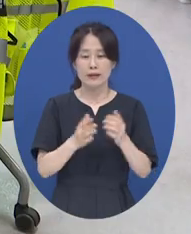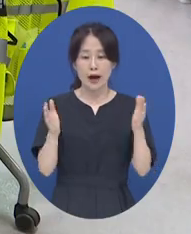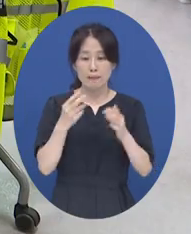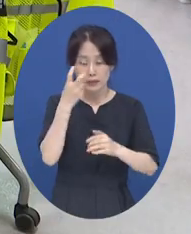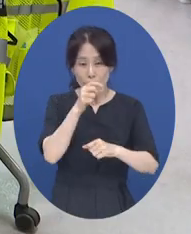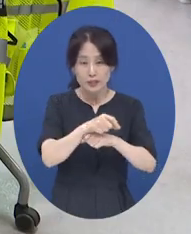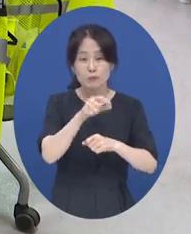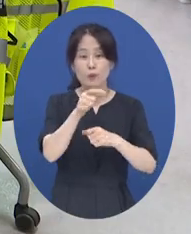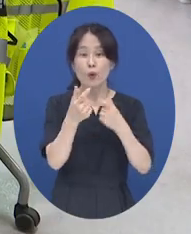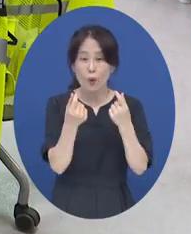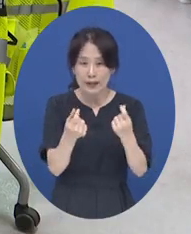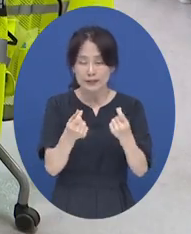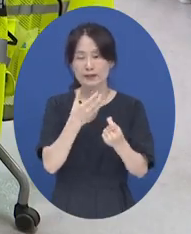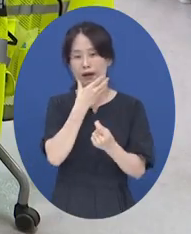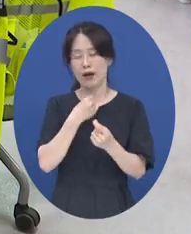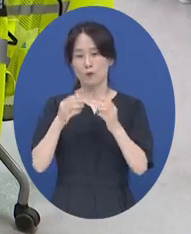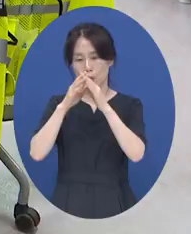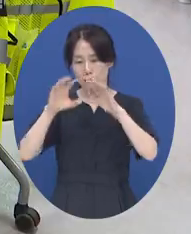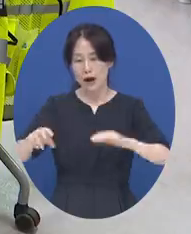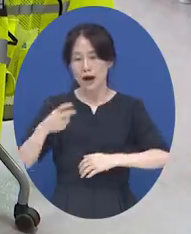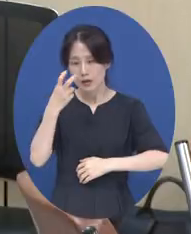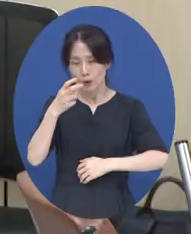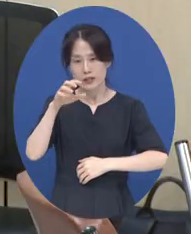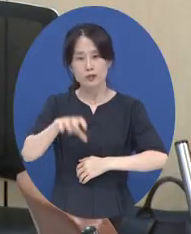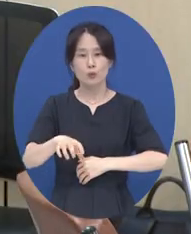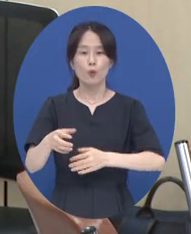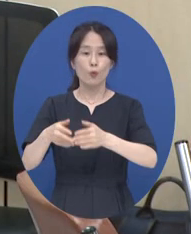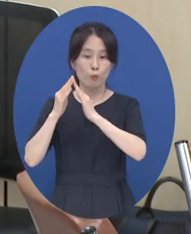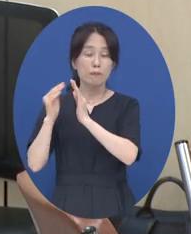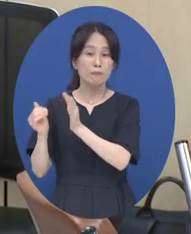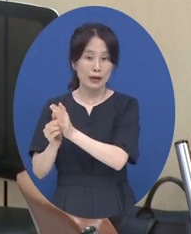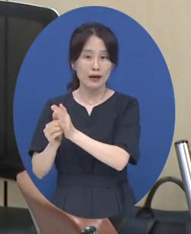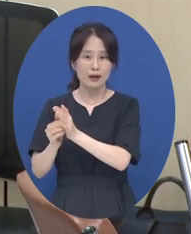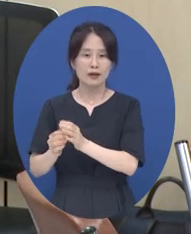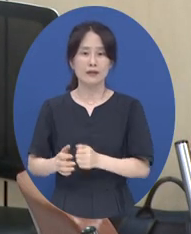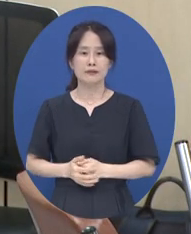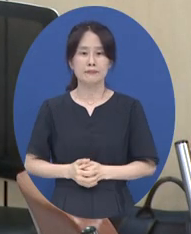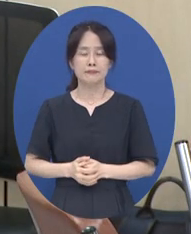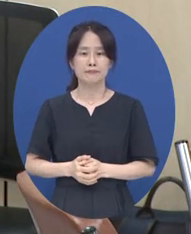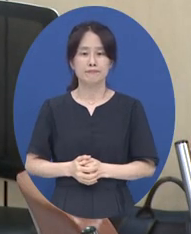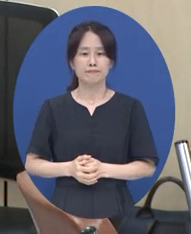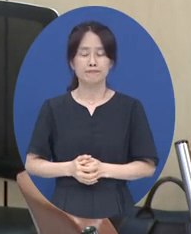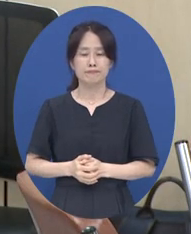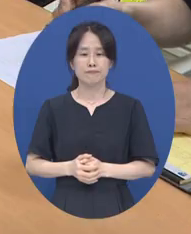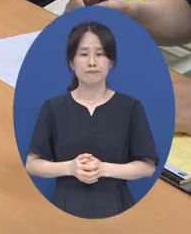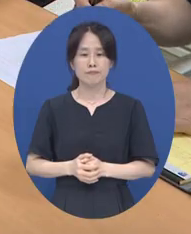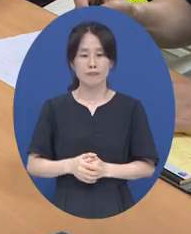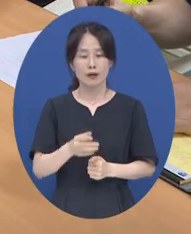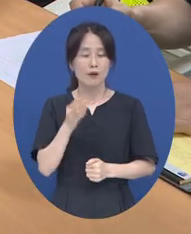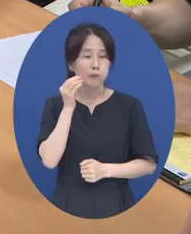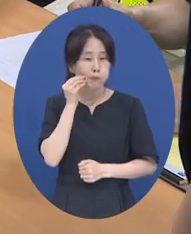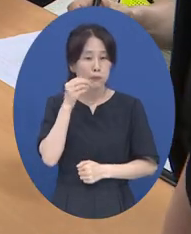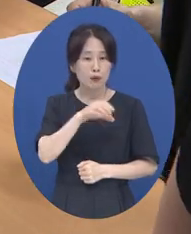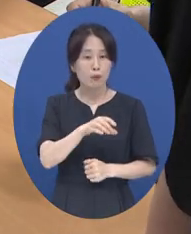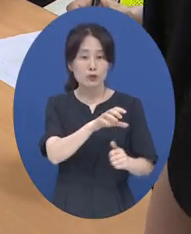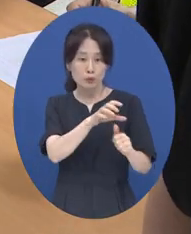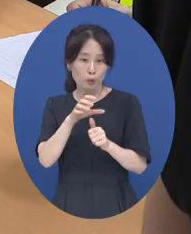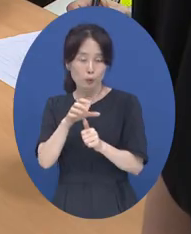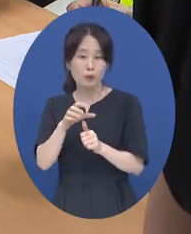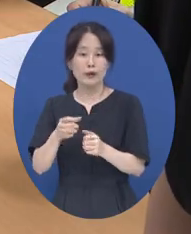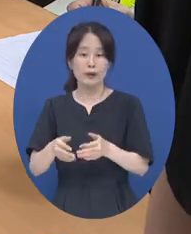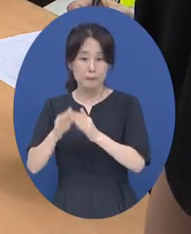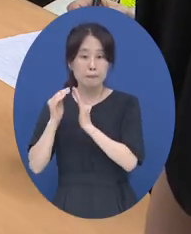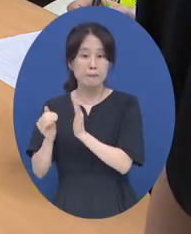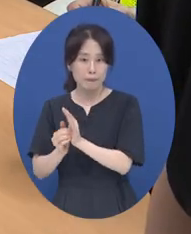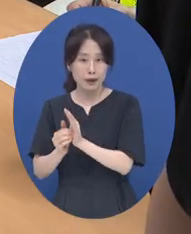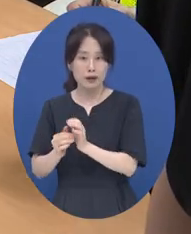같은 경기 행복마을 관리소를 운영하기 시작했습니다. 공공시설의 유휴 공간을 활용해